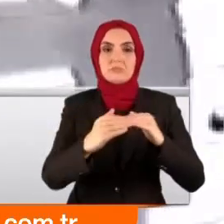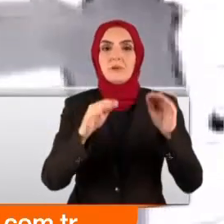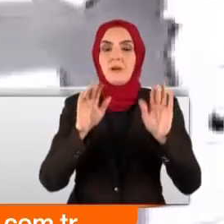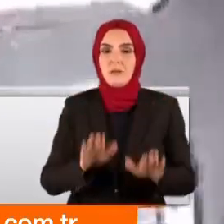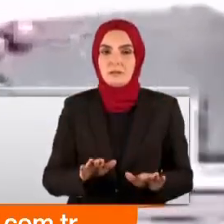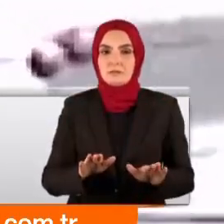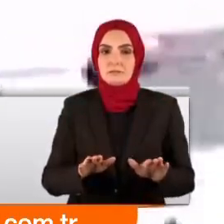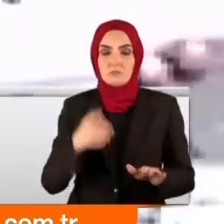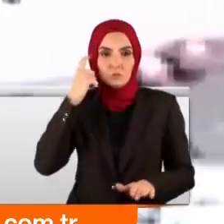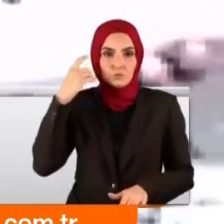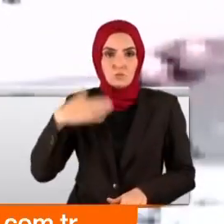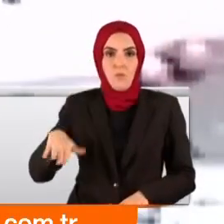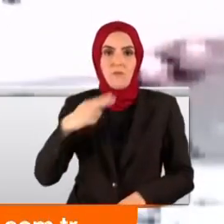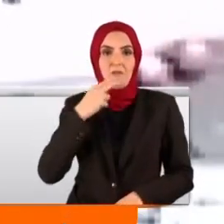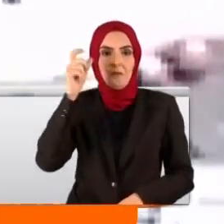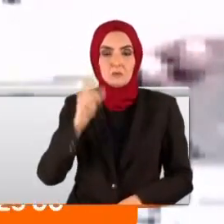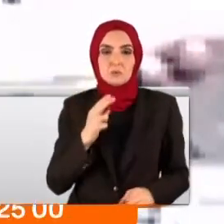devam etti.